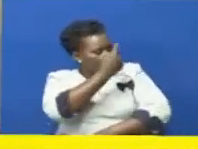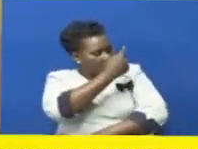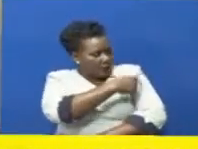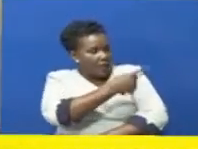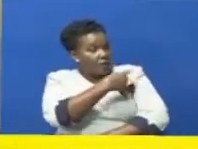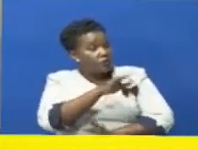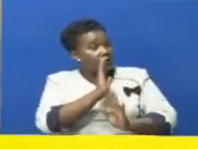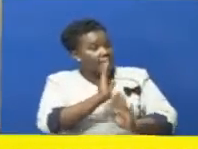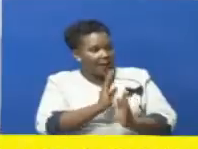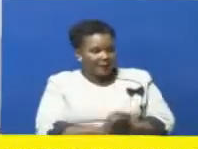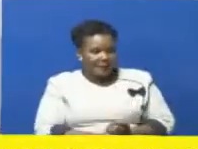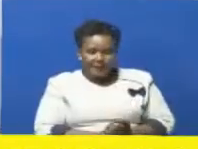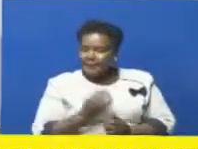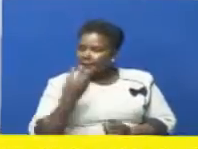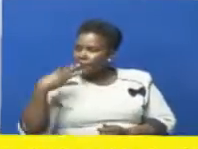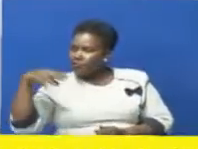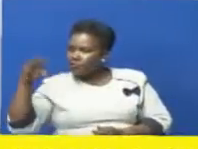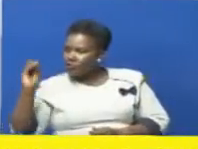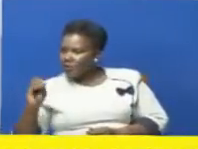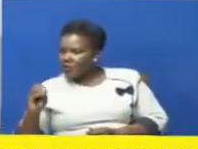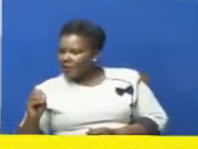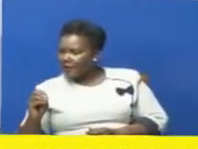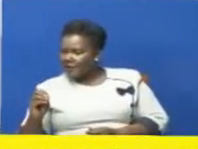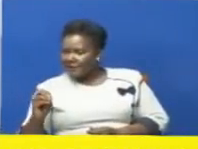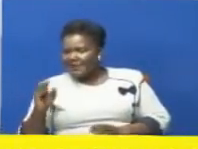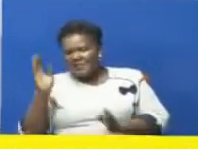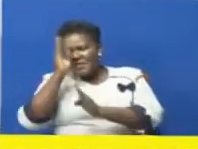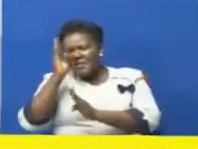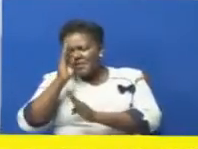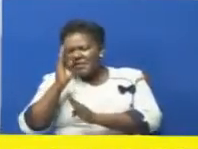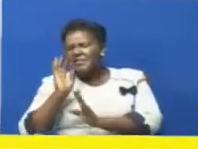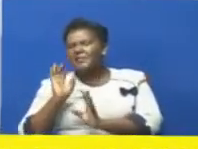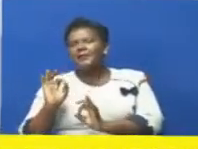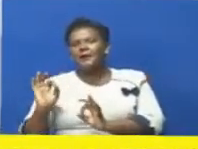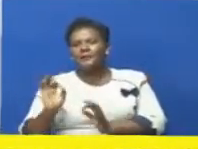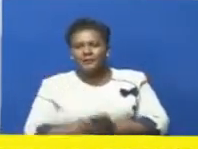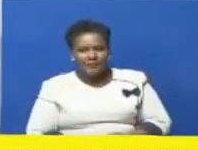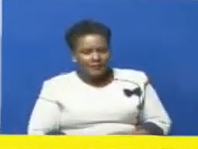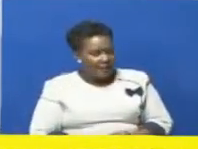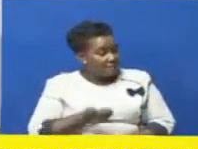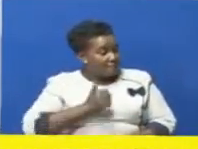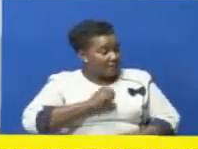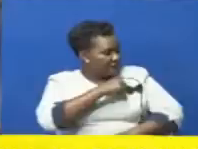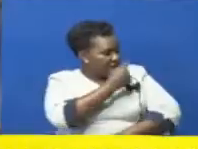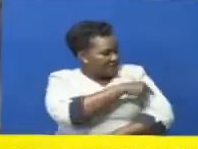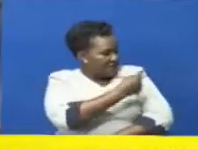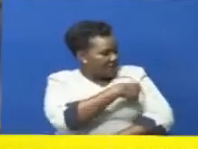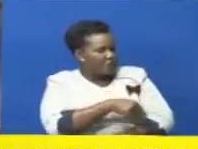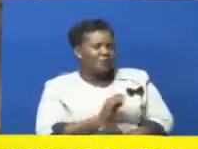kuondoka sikona jambo lolote. Nimepata chanjo hii lakini mpaka sasa hivi naona niko sawa na sina hasara yoyote.